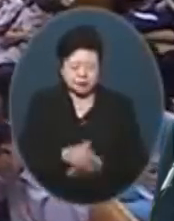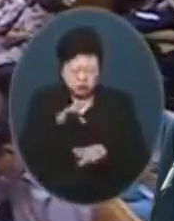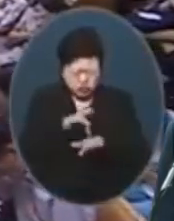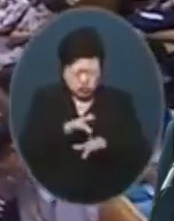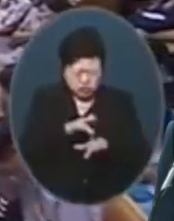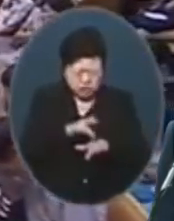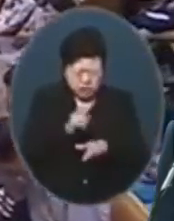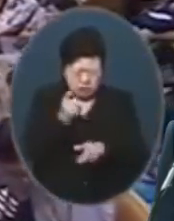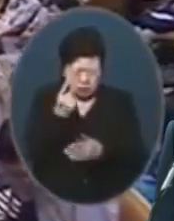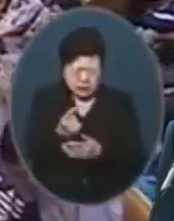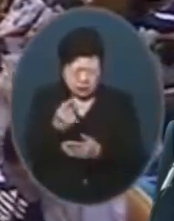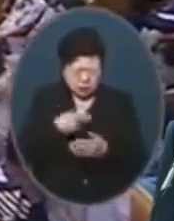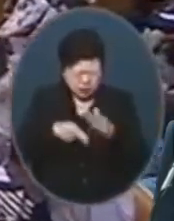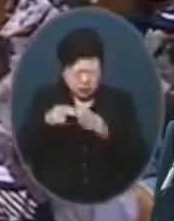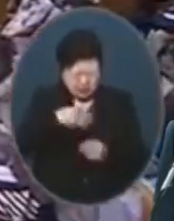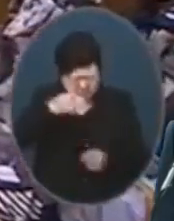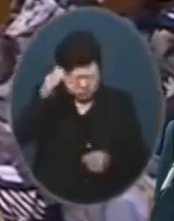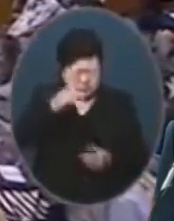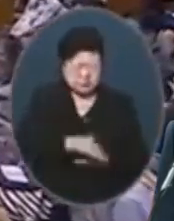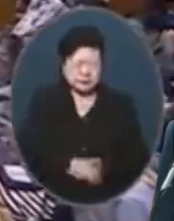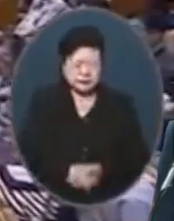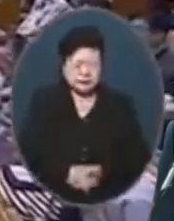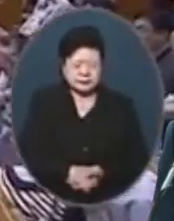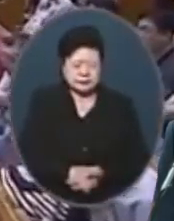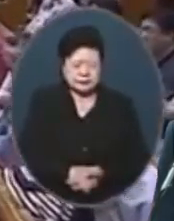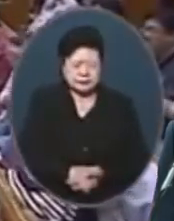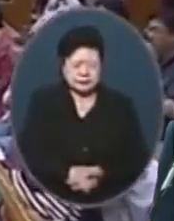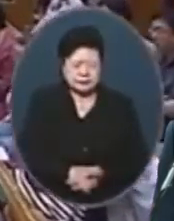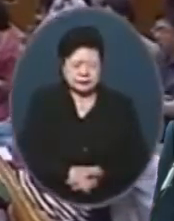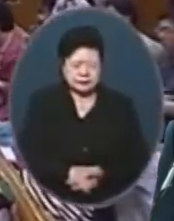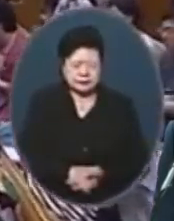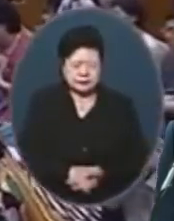귀신은 한 놈도 남아있지 못하게 만들어 주시옵소서.